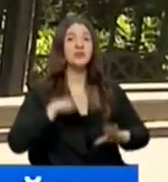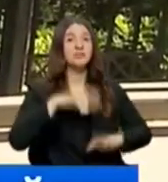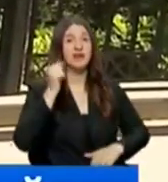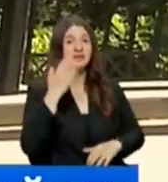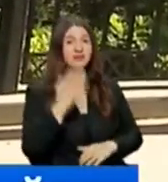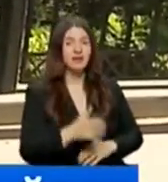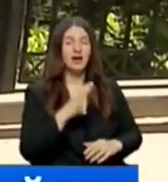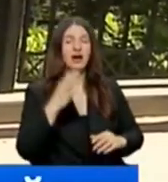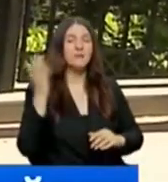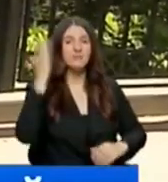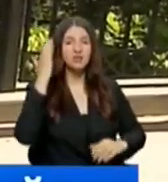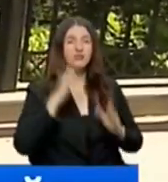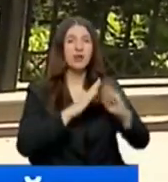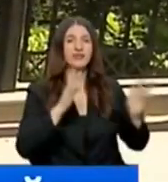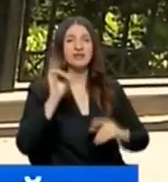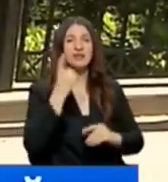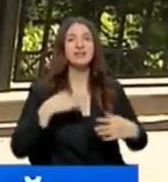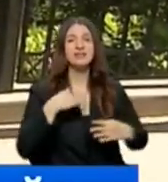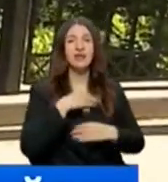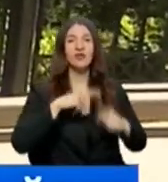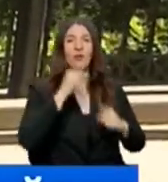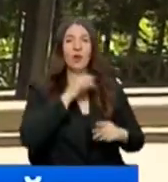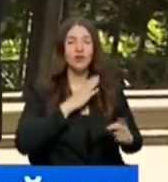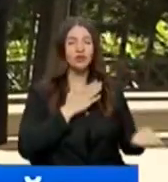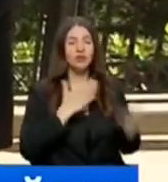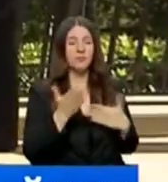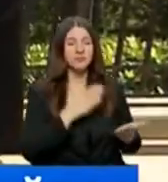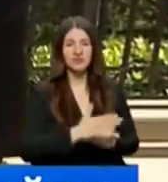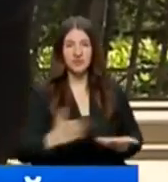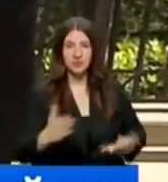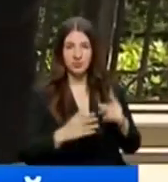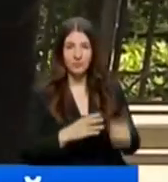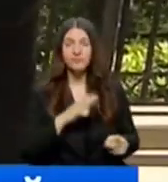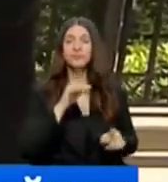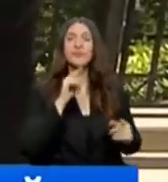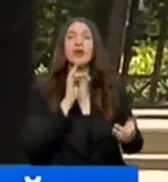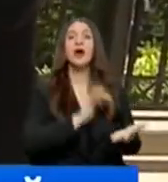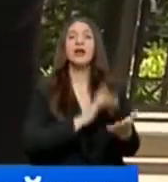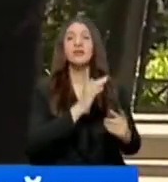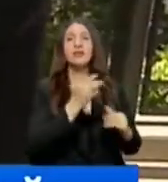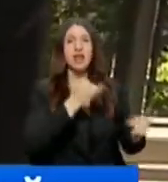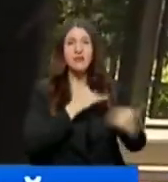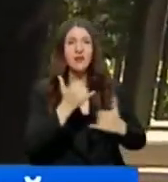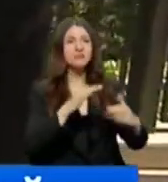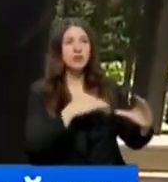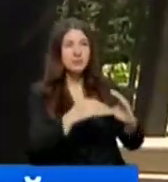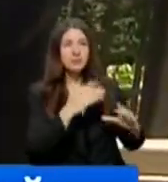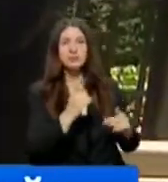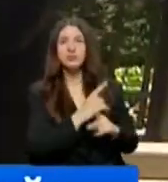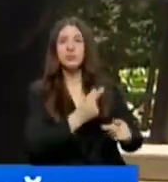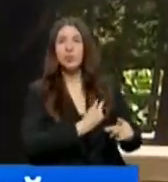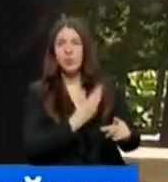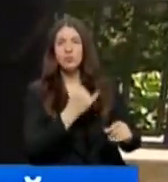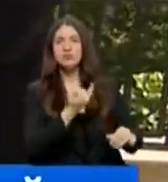Meydanı'nda ana muhalefet partisi lideri Sayın Kılıçdaroğlu ile sohbetimiz devam ediyor. Arada gelen telefonlar, mesajlar oldu, uyarılar